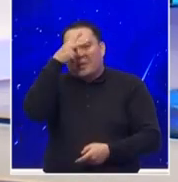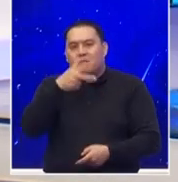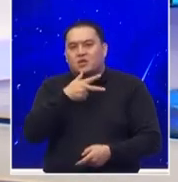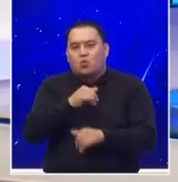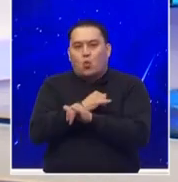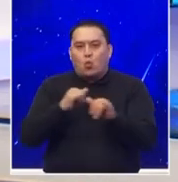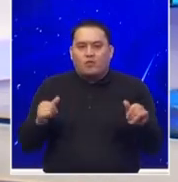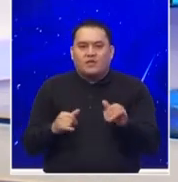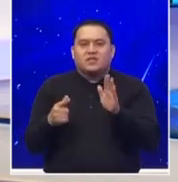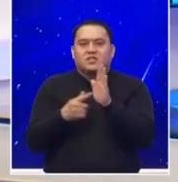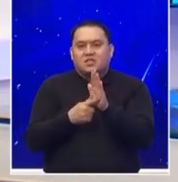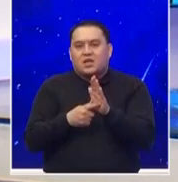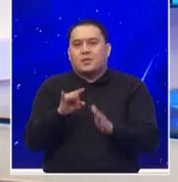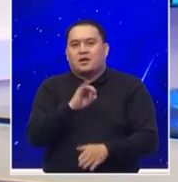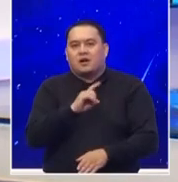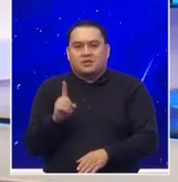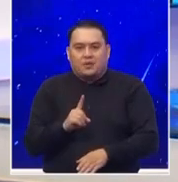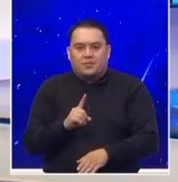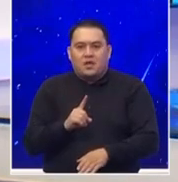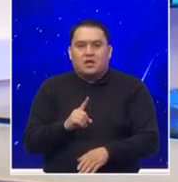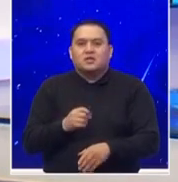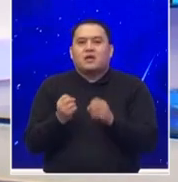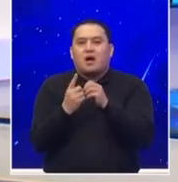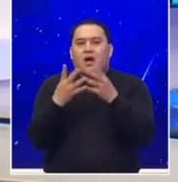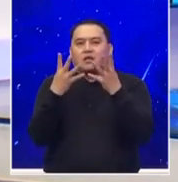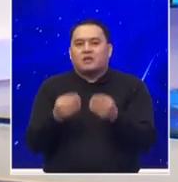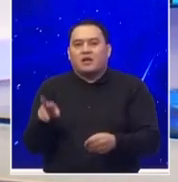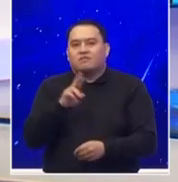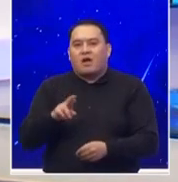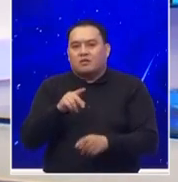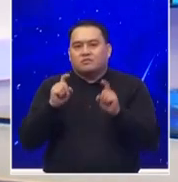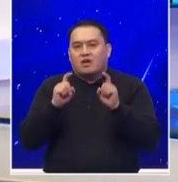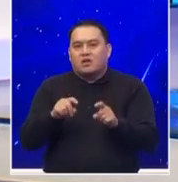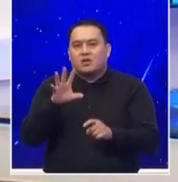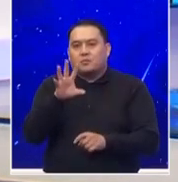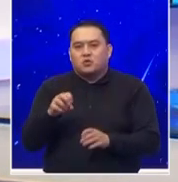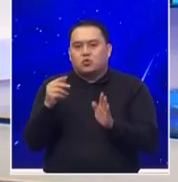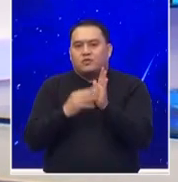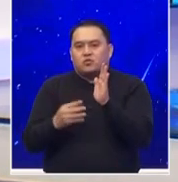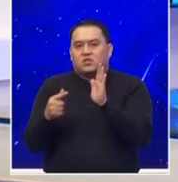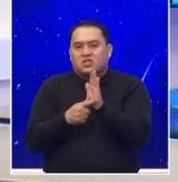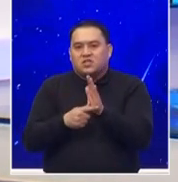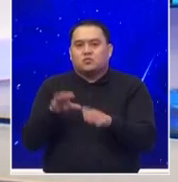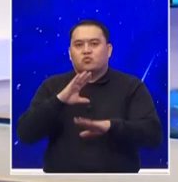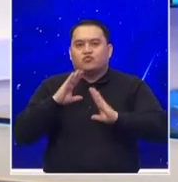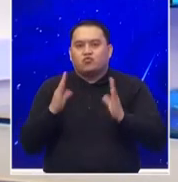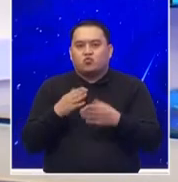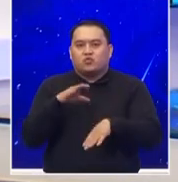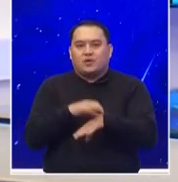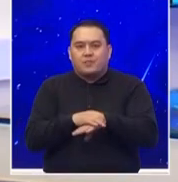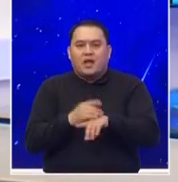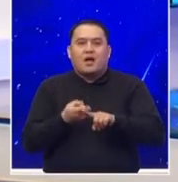месяца увеличилась в 7,5 раз. За 11 дней января месяца зарегистрировано 597 случаев